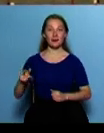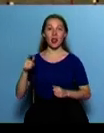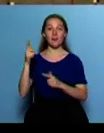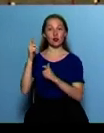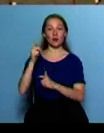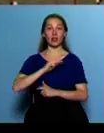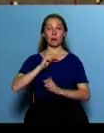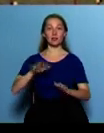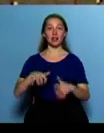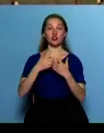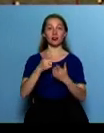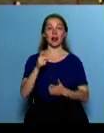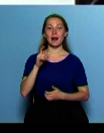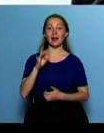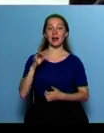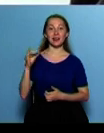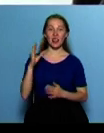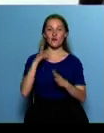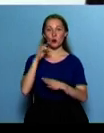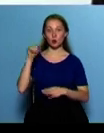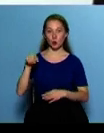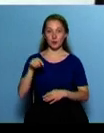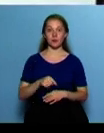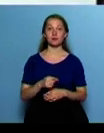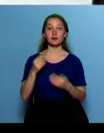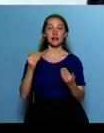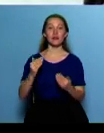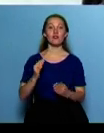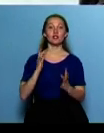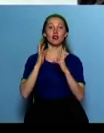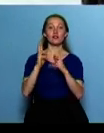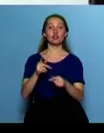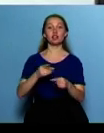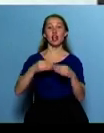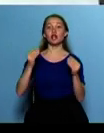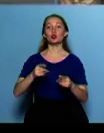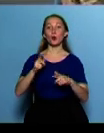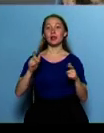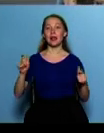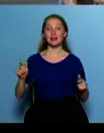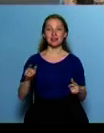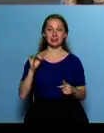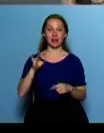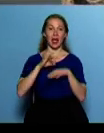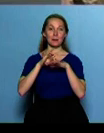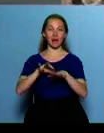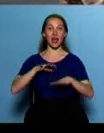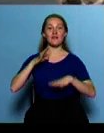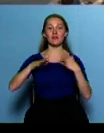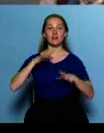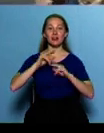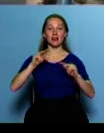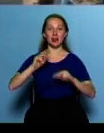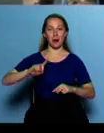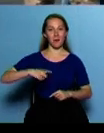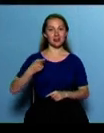за счет энергии сжатого воздуха. На огневой рубеж сегодня вышли журналисты. Стрелковую тренировку для них провели маститые профи.